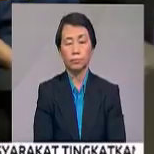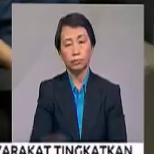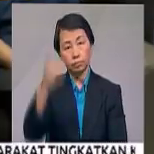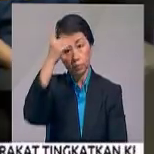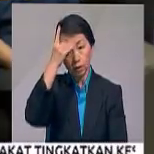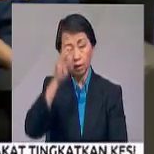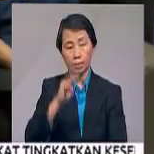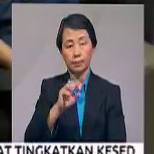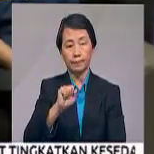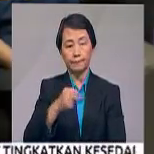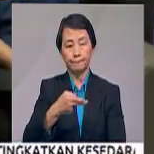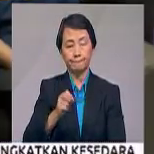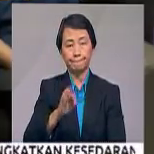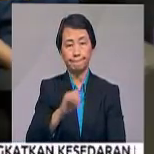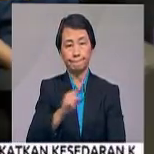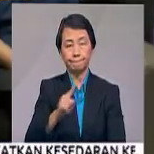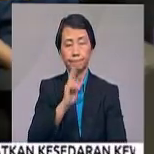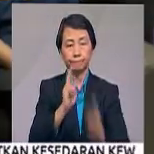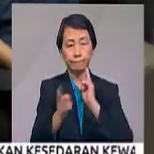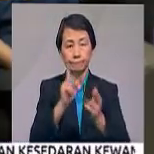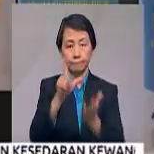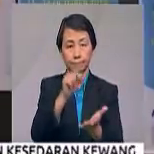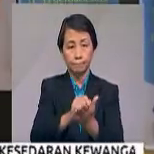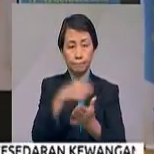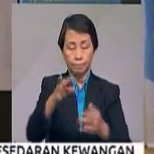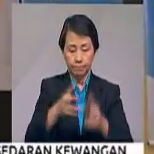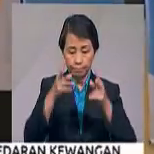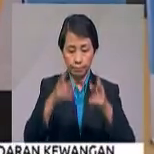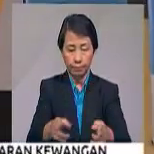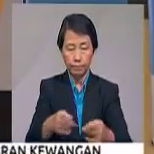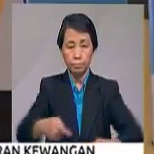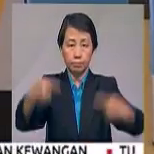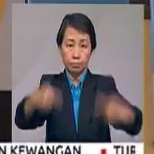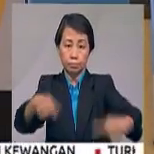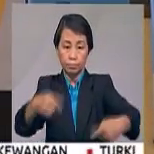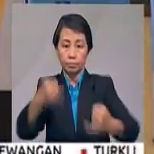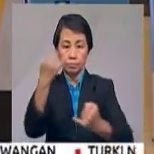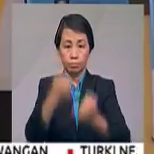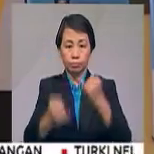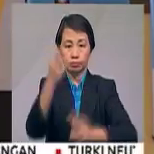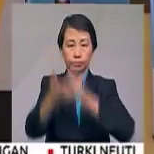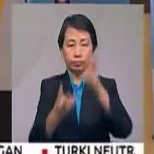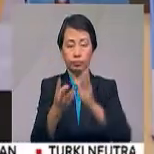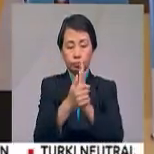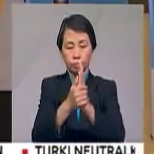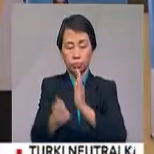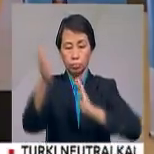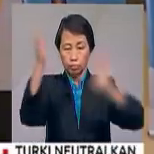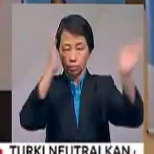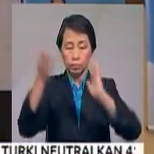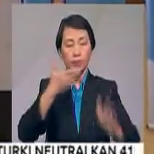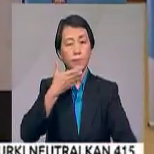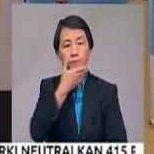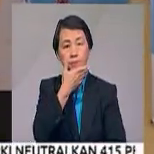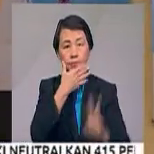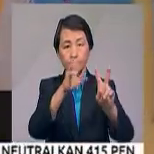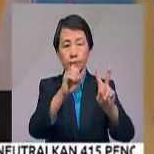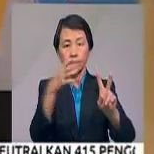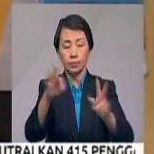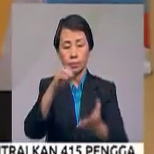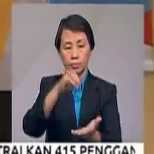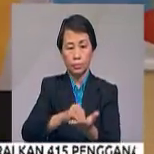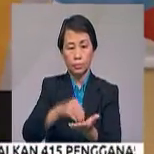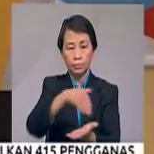Datuk Mahfuz menyatakannya dalam sidang media selepas merasmikan pertandingan akhir World Skills Malaysia Belia 2019 di